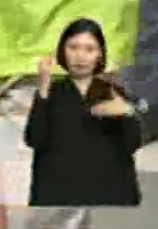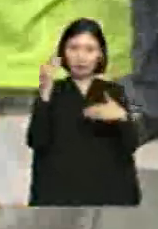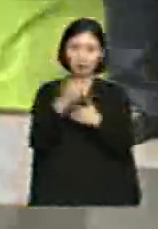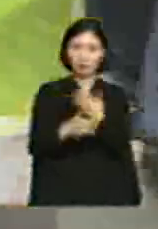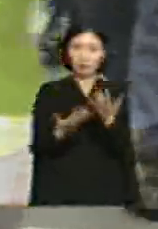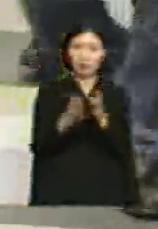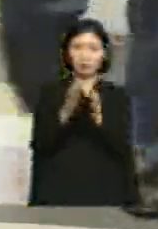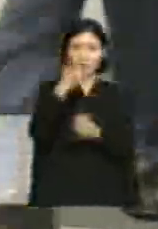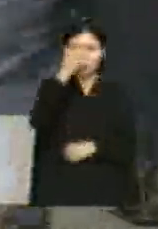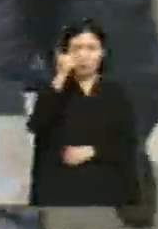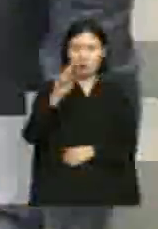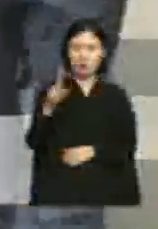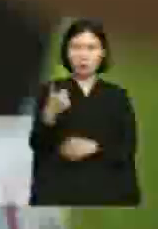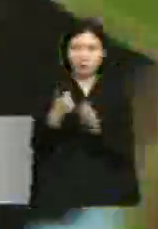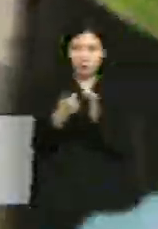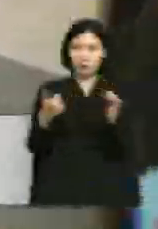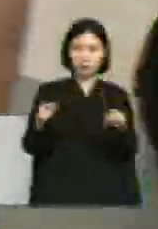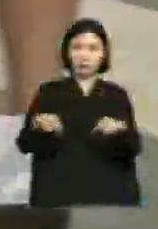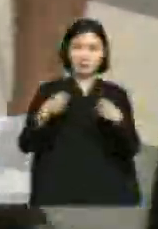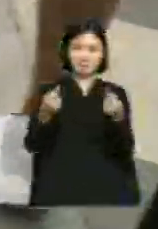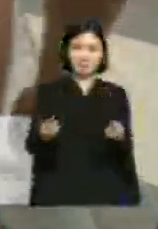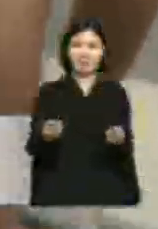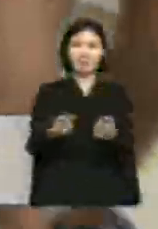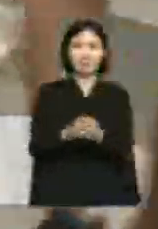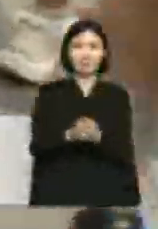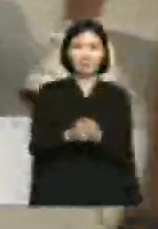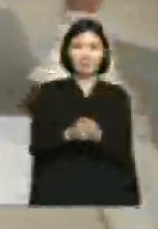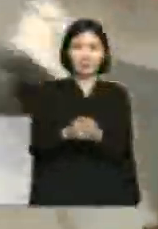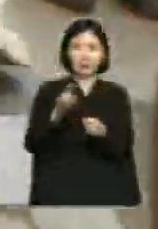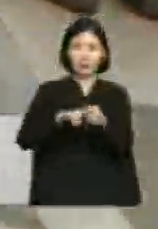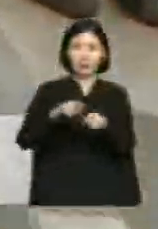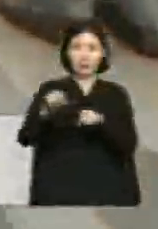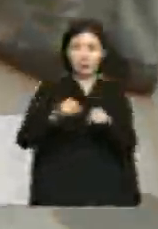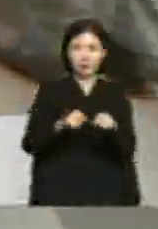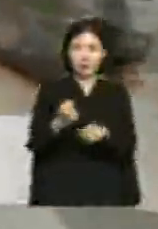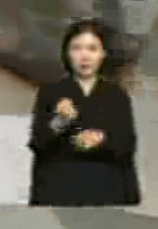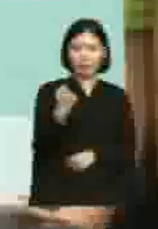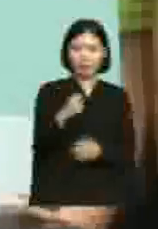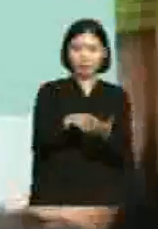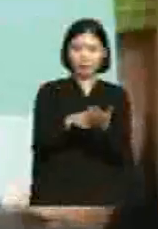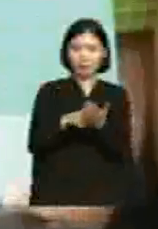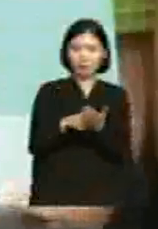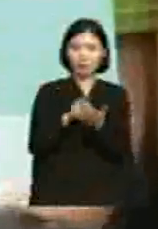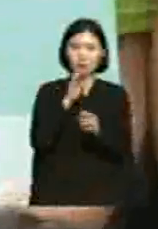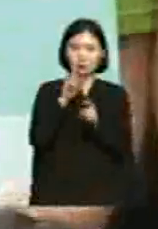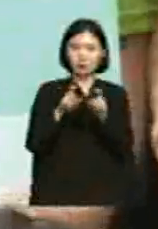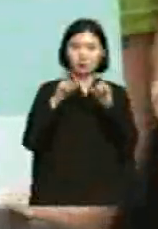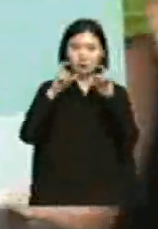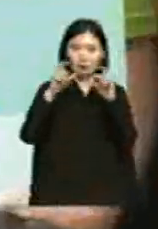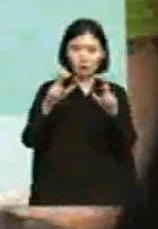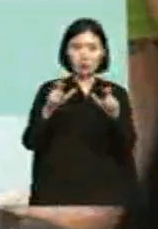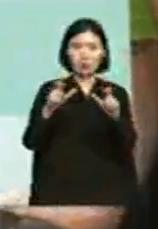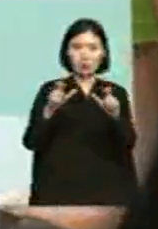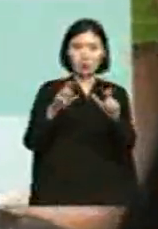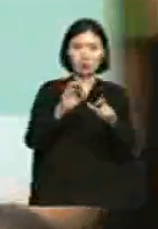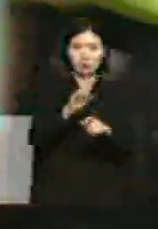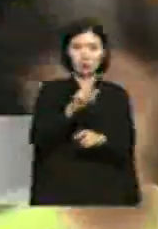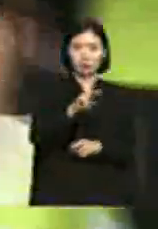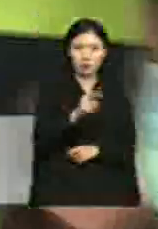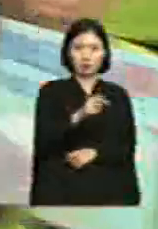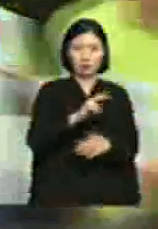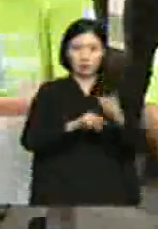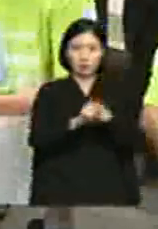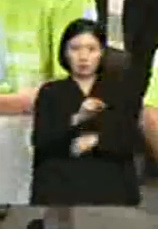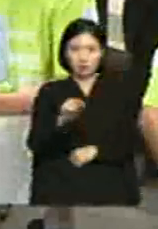봉사단, 청소년 150여 명이 함께했습니다. 캠페인은 에너지 절약 실천 선포와 함께 논현역에서